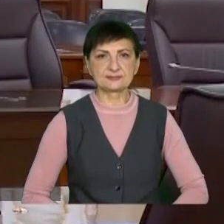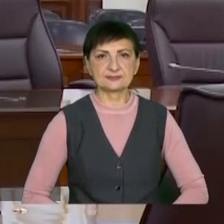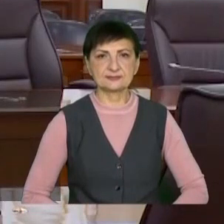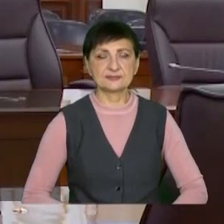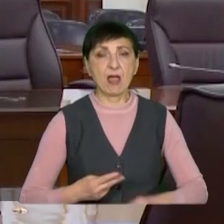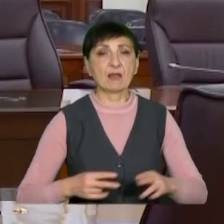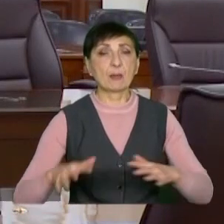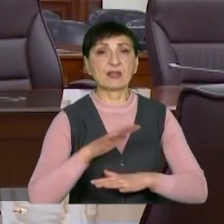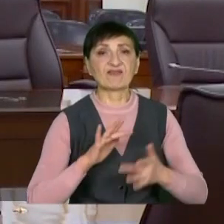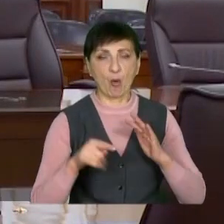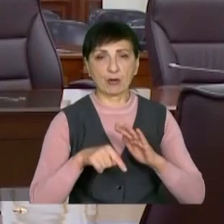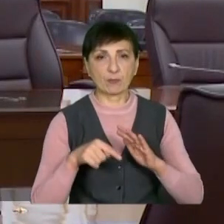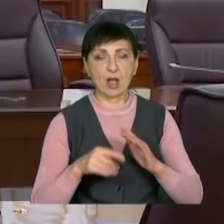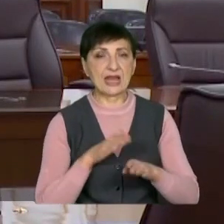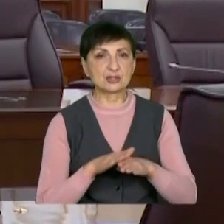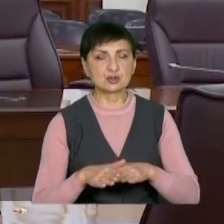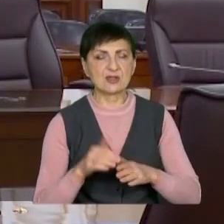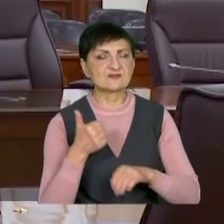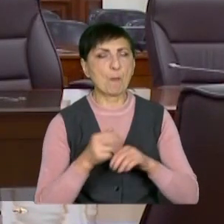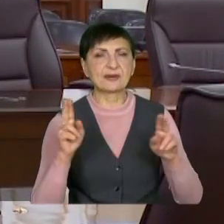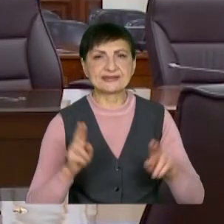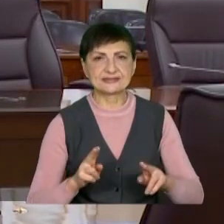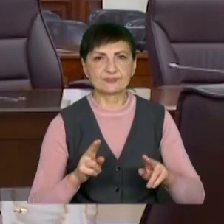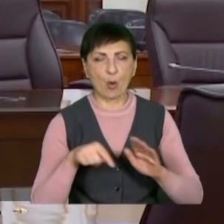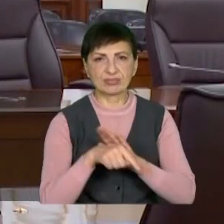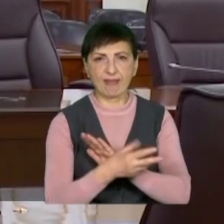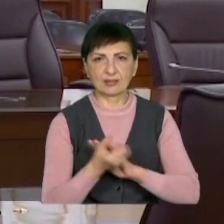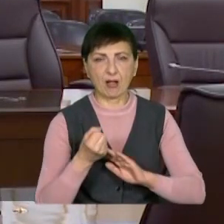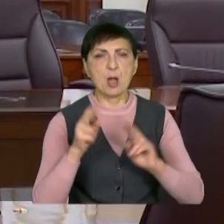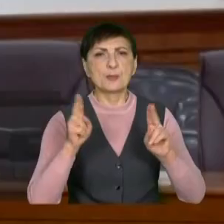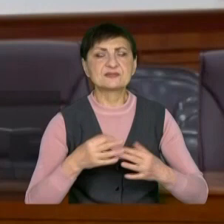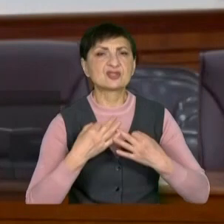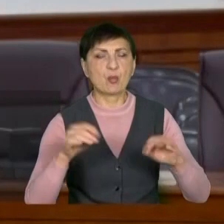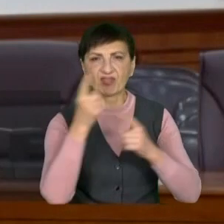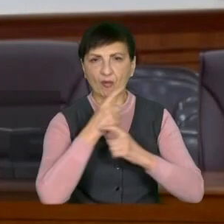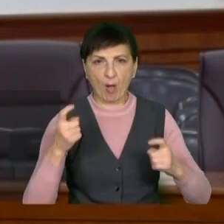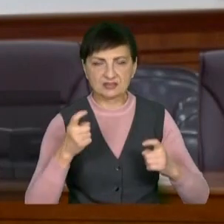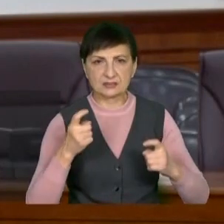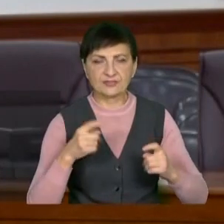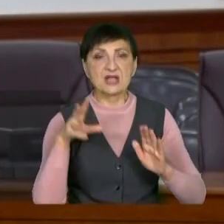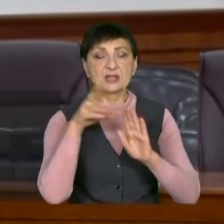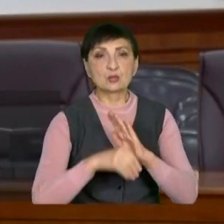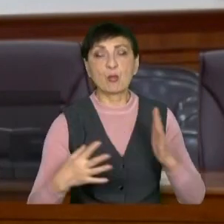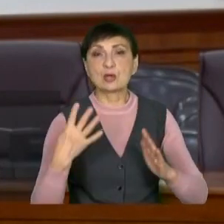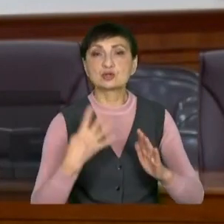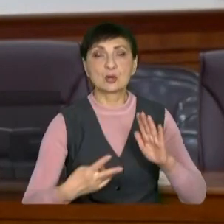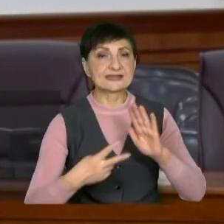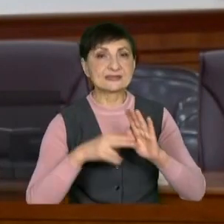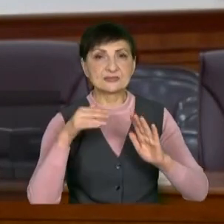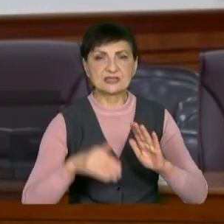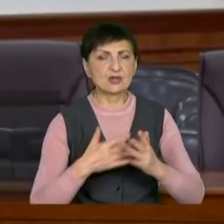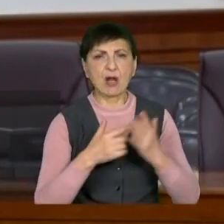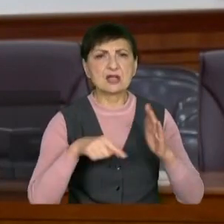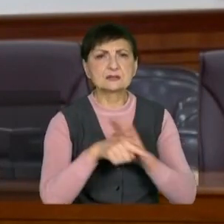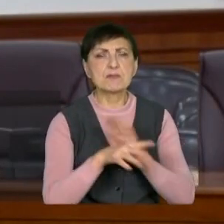Эта платформа реализует основной принцип законодательства о недрах – принцип доступности информации. Загружено более 47 тысяч